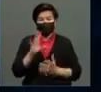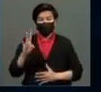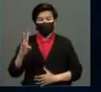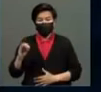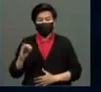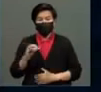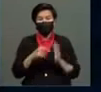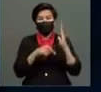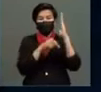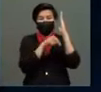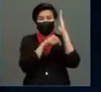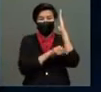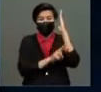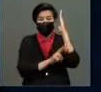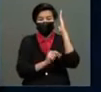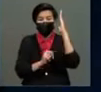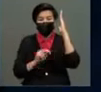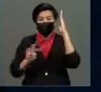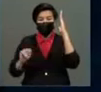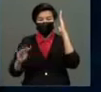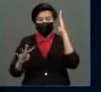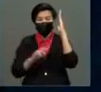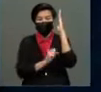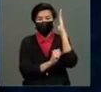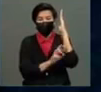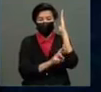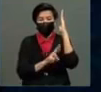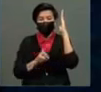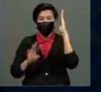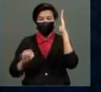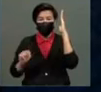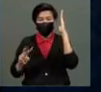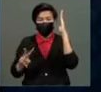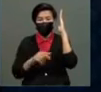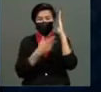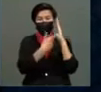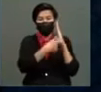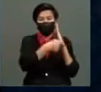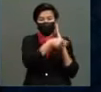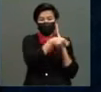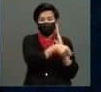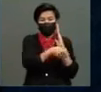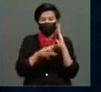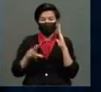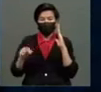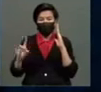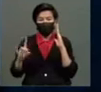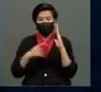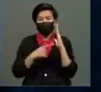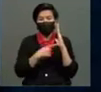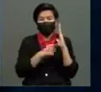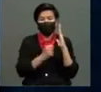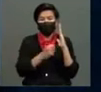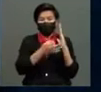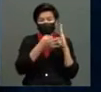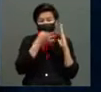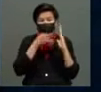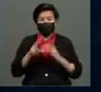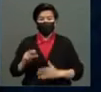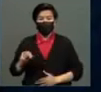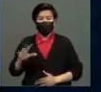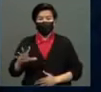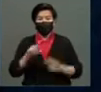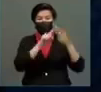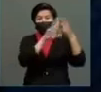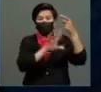44สุราษฎร์ธานี42แล้วก็นครราชสีมา38 และสมุทรสาคร35นี่คือ10อันดับ